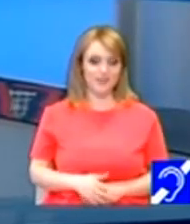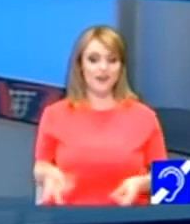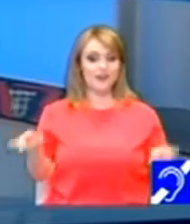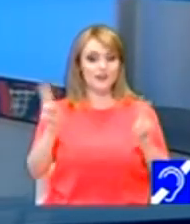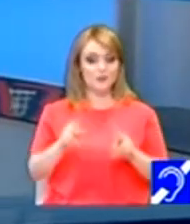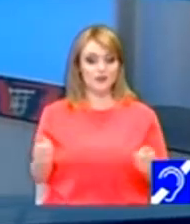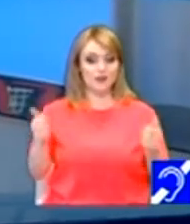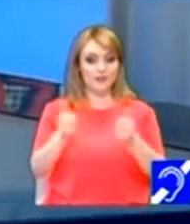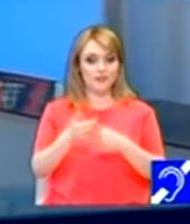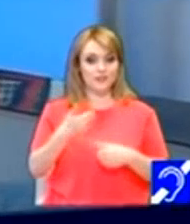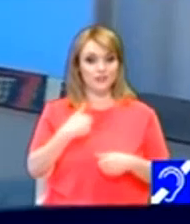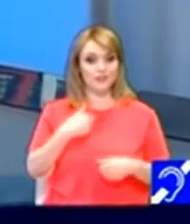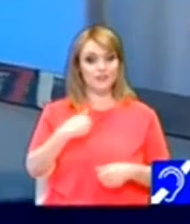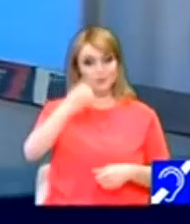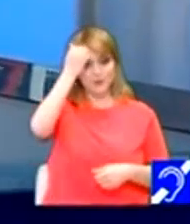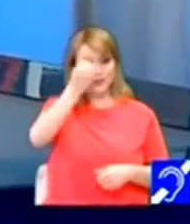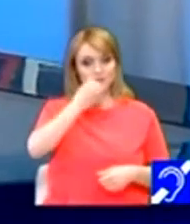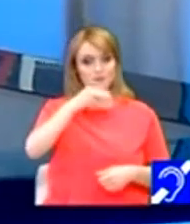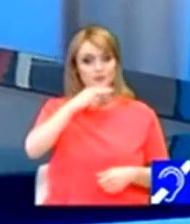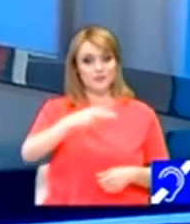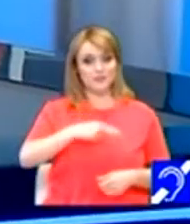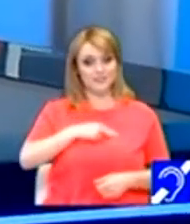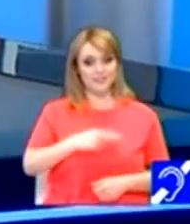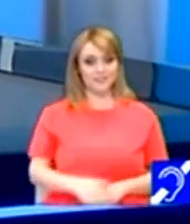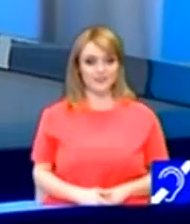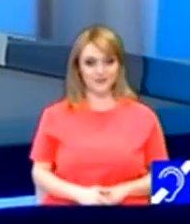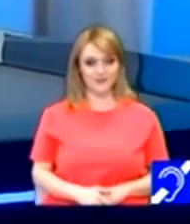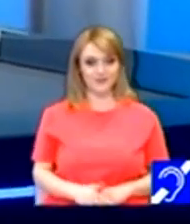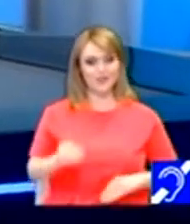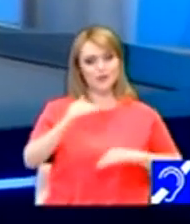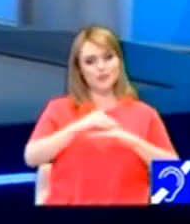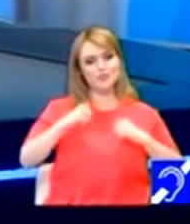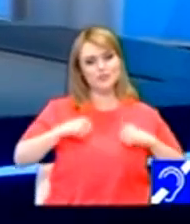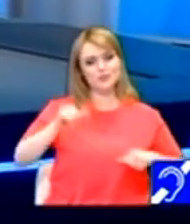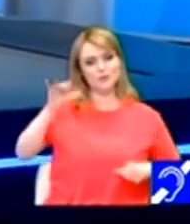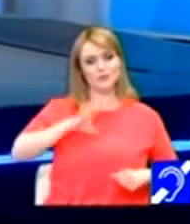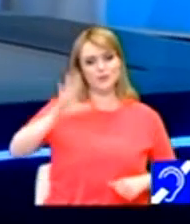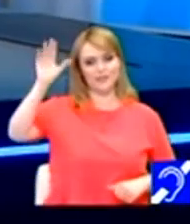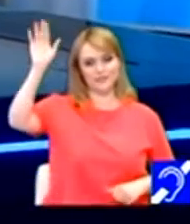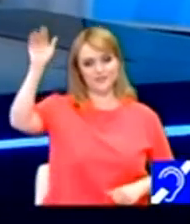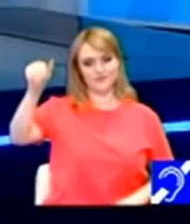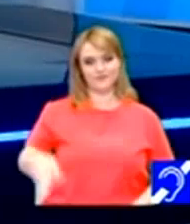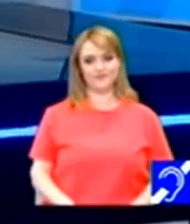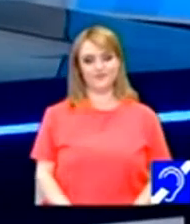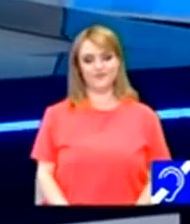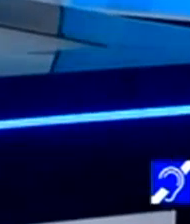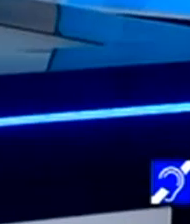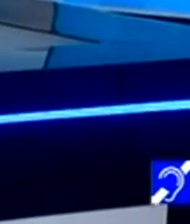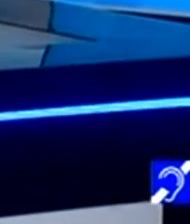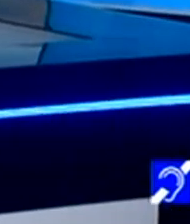Rămâneți cu TVR Moldova. Sunt Victoria Colesnic și vă mulțumesc pentru atenție. O seară liniștită vă doresc. La revedere!